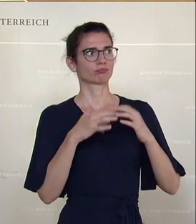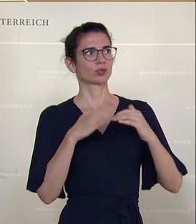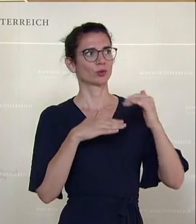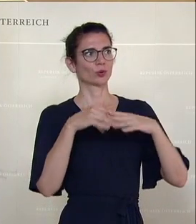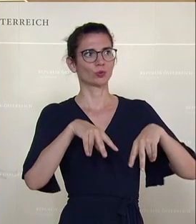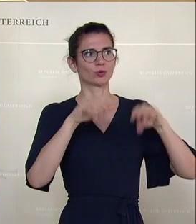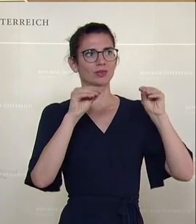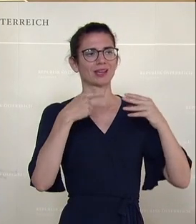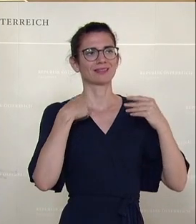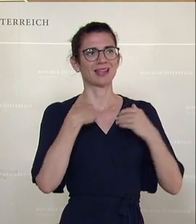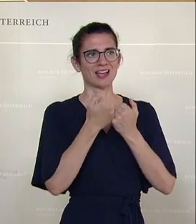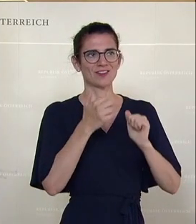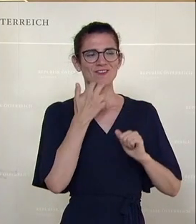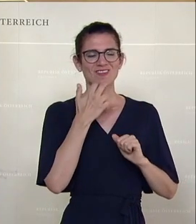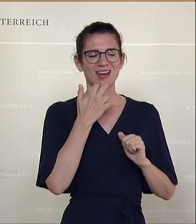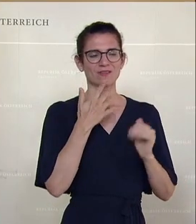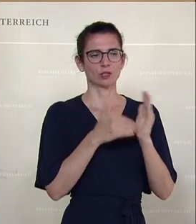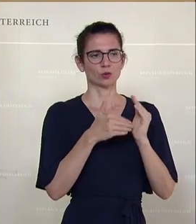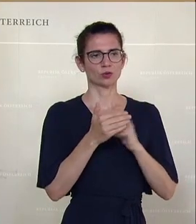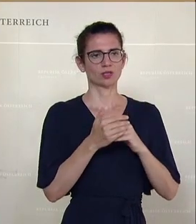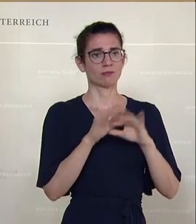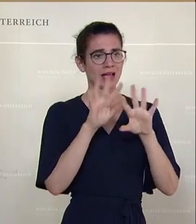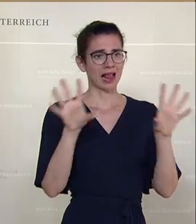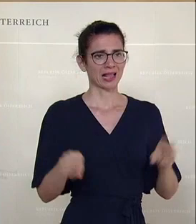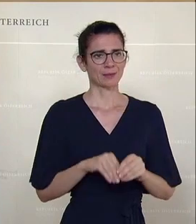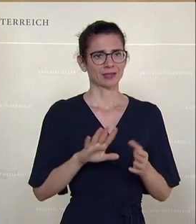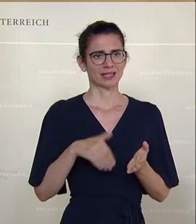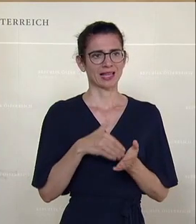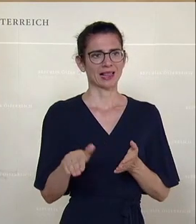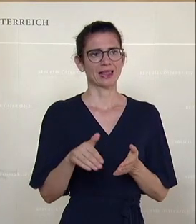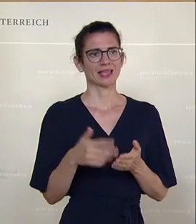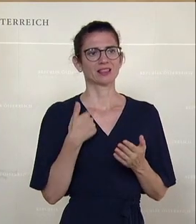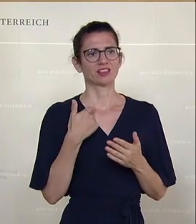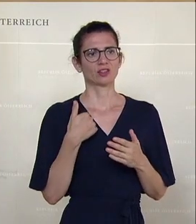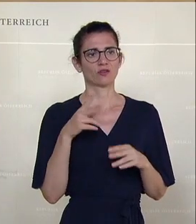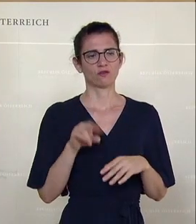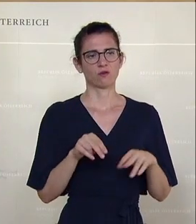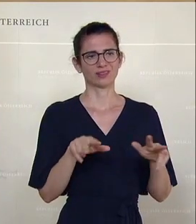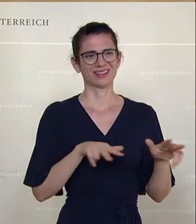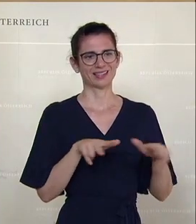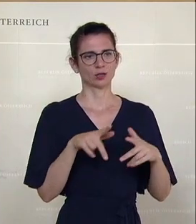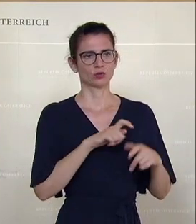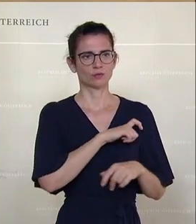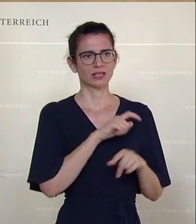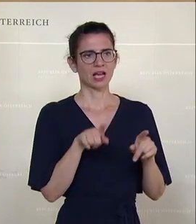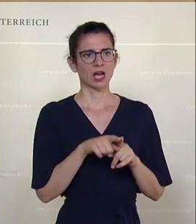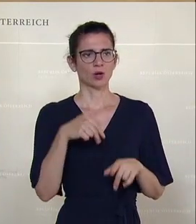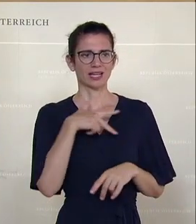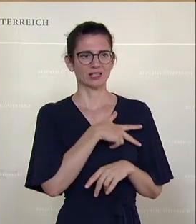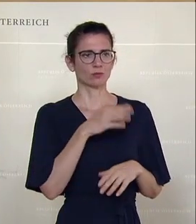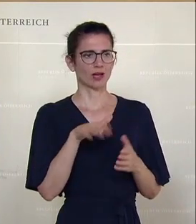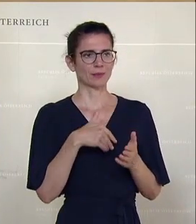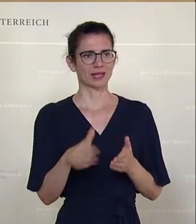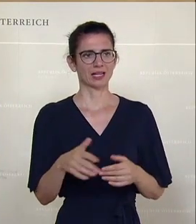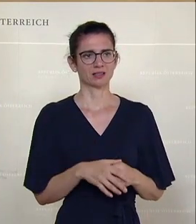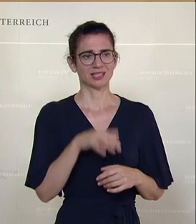Der wurde rundweg abgelehnt von den Regierungsparteien, aber auch von der SPÖ. Man ist offensichtlich